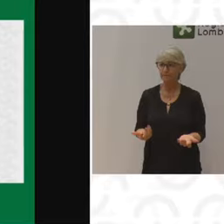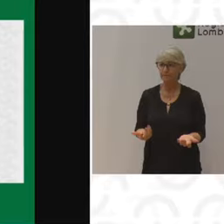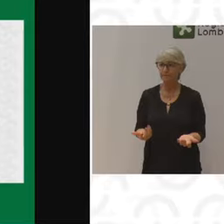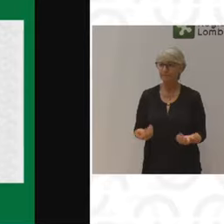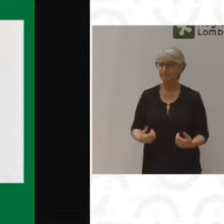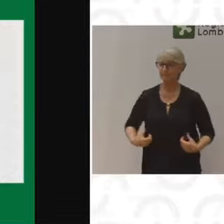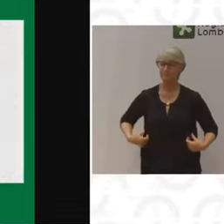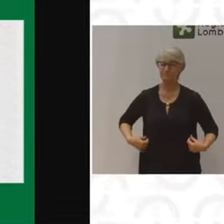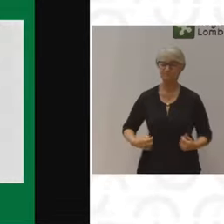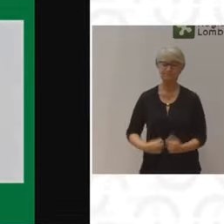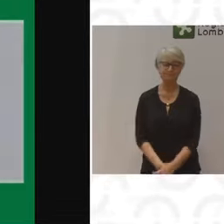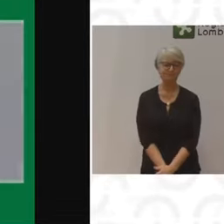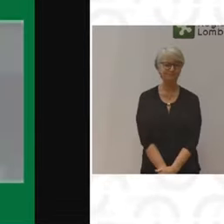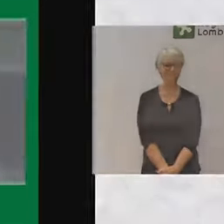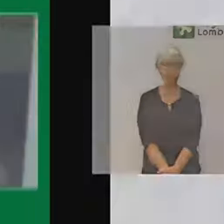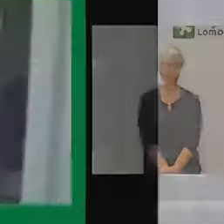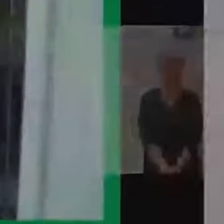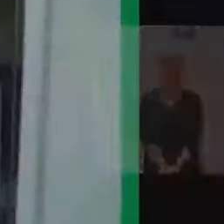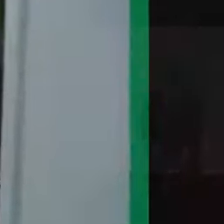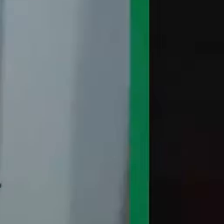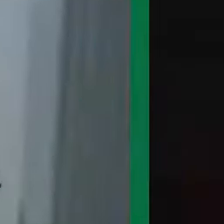Yes.